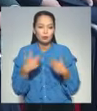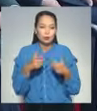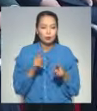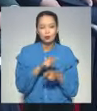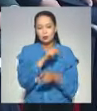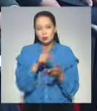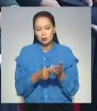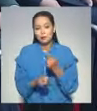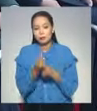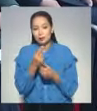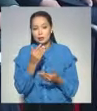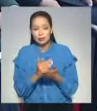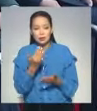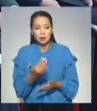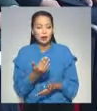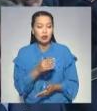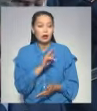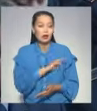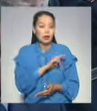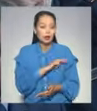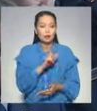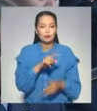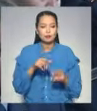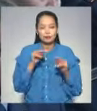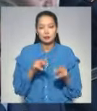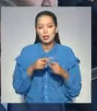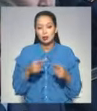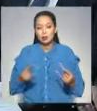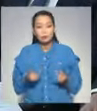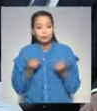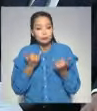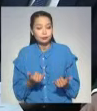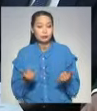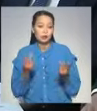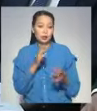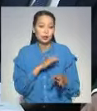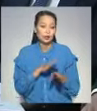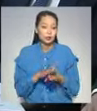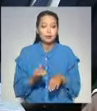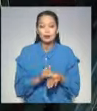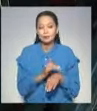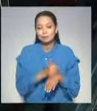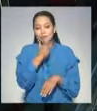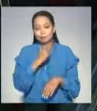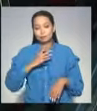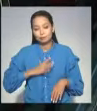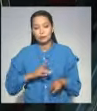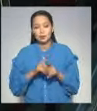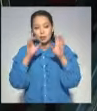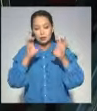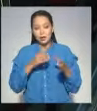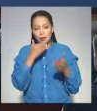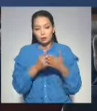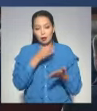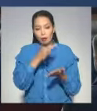сұрақ жаудырады. Әрине, қызметкер заңға бағынатын адамға құрметпен қарау керек. Ілтипат танытып, сауалына заң тұрғысында жауап беру